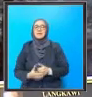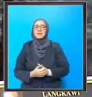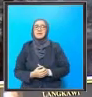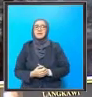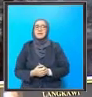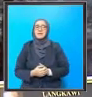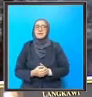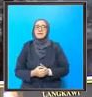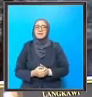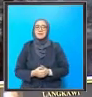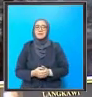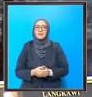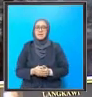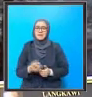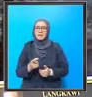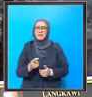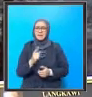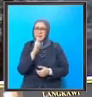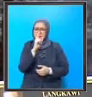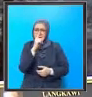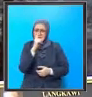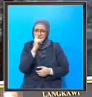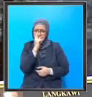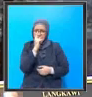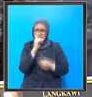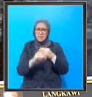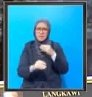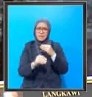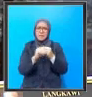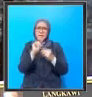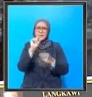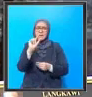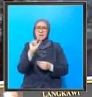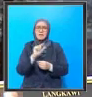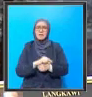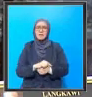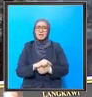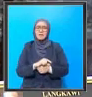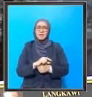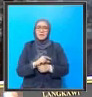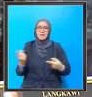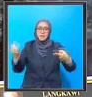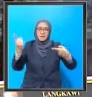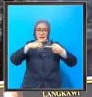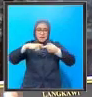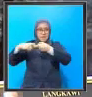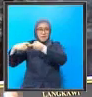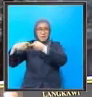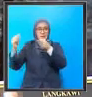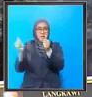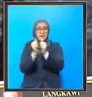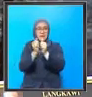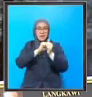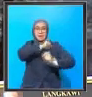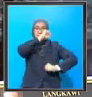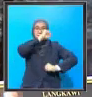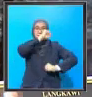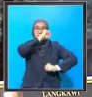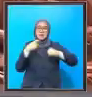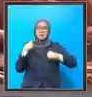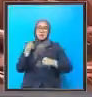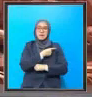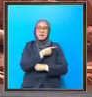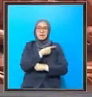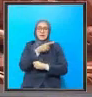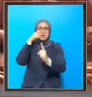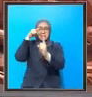Secret sepet Square lagi ialah berkenaan dengan sikap kita terhadap pelaboh